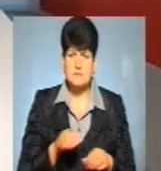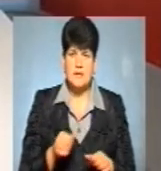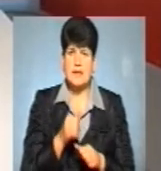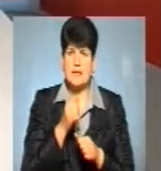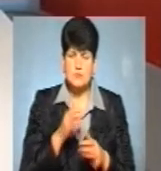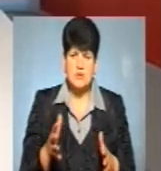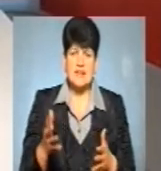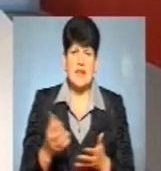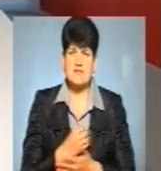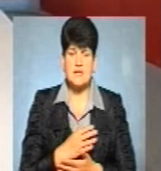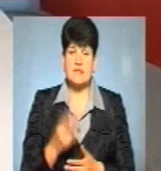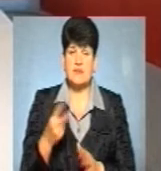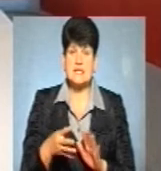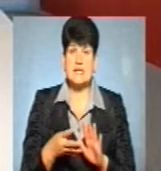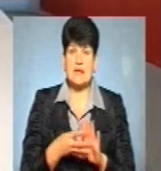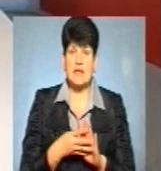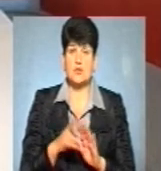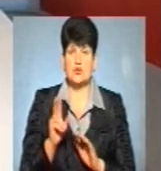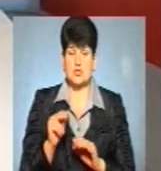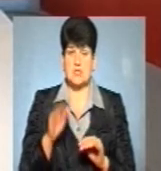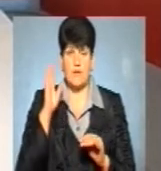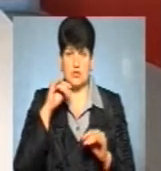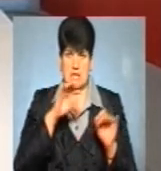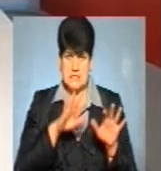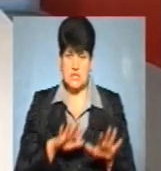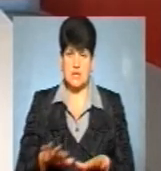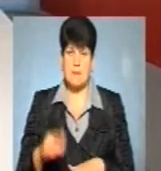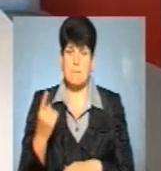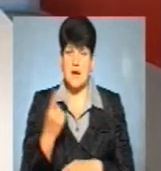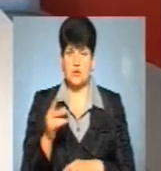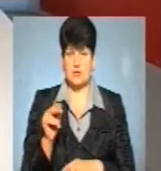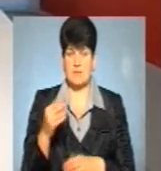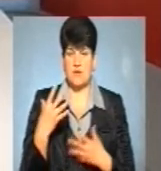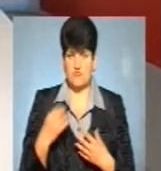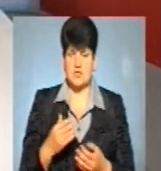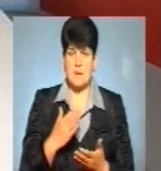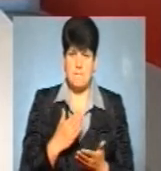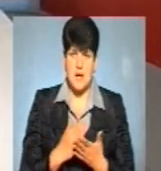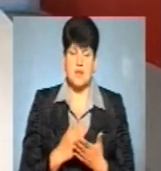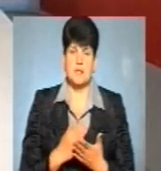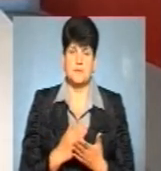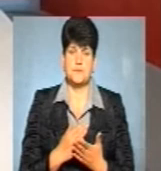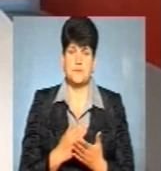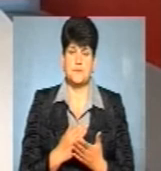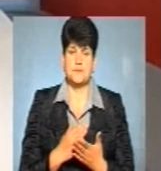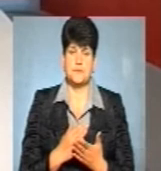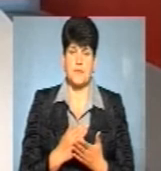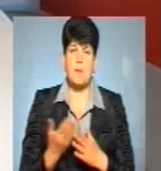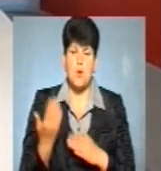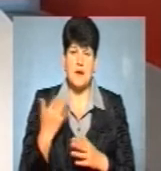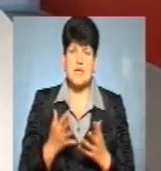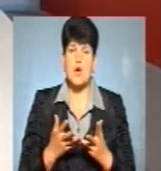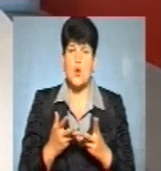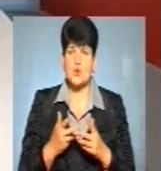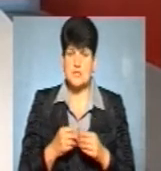встигаємо. 29 числа тільки зійшла вода, 1 числа ми вже мали безпосередньо вже попередні